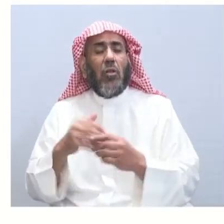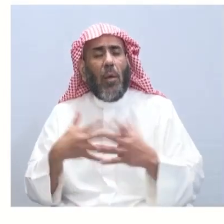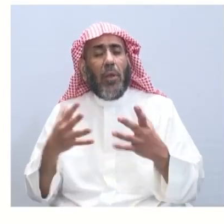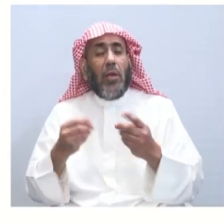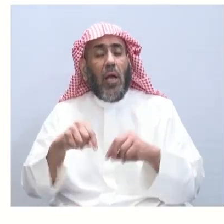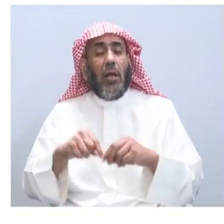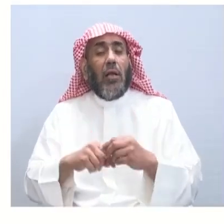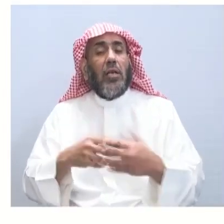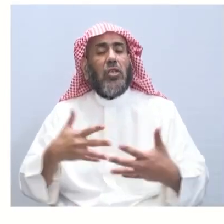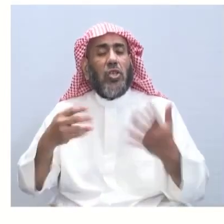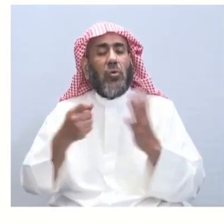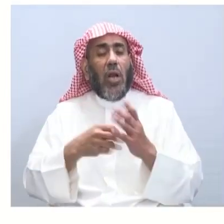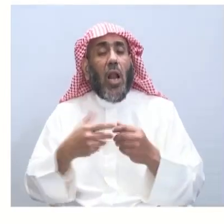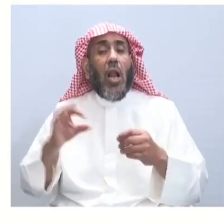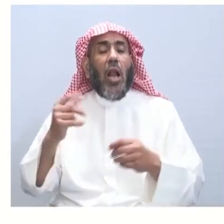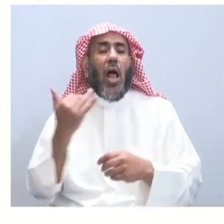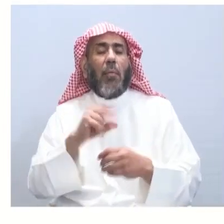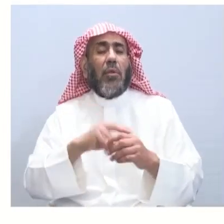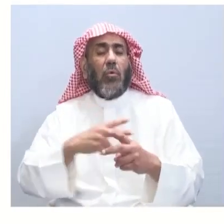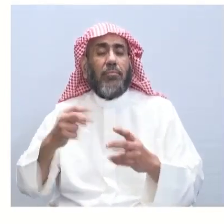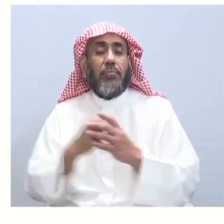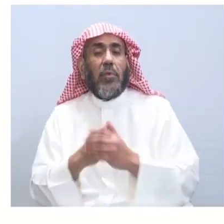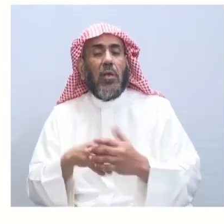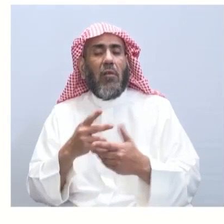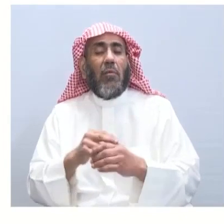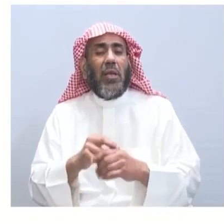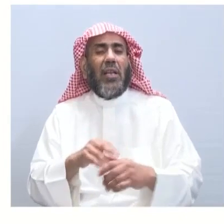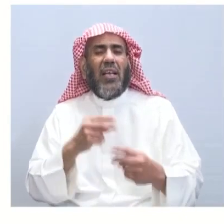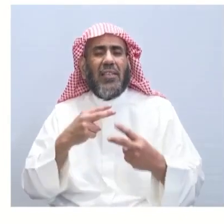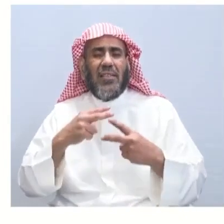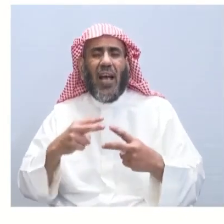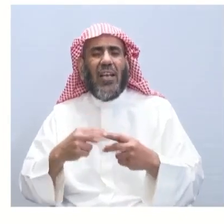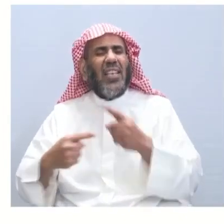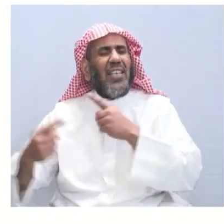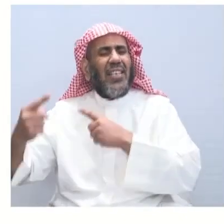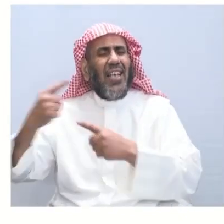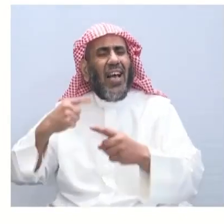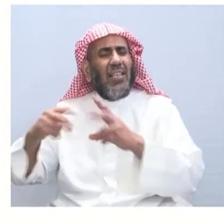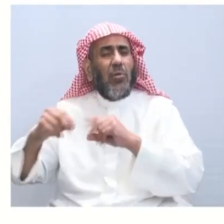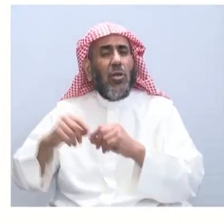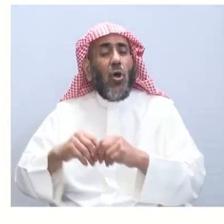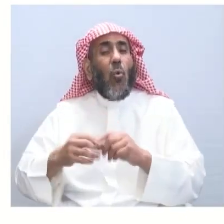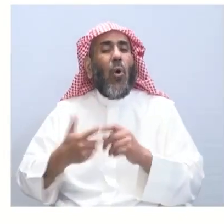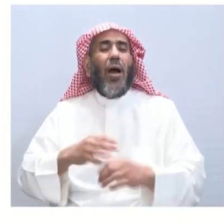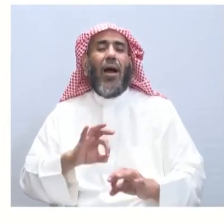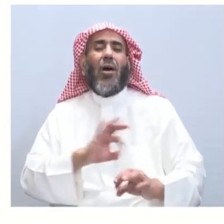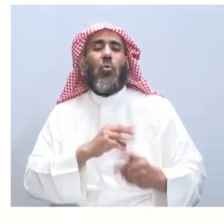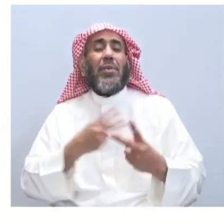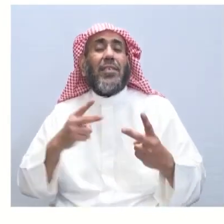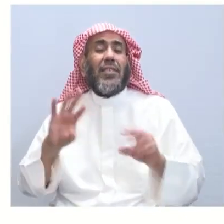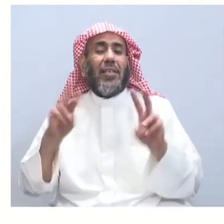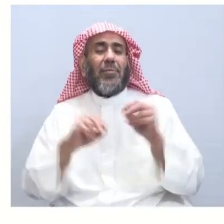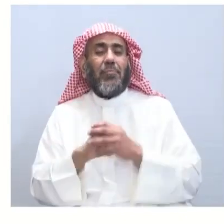كبير على الادب العربي هنا تنوع اتجاهات هذه في الادب الغربي فيين الكلاسيكيه مقصود بها التقليديه القديمه والرومانسيه ايضا القصص